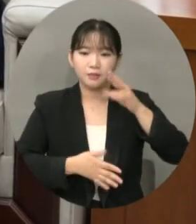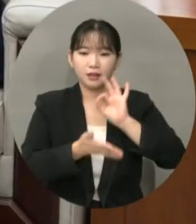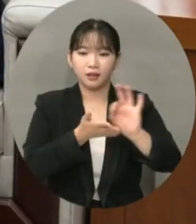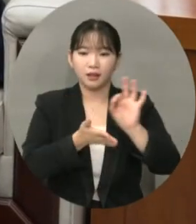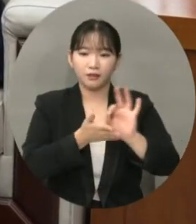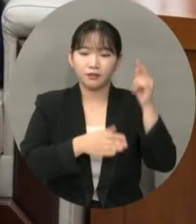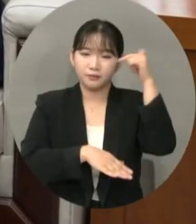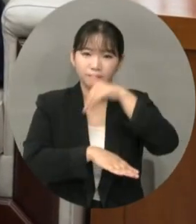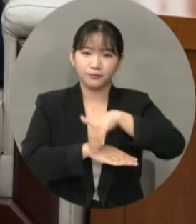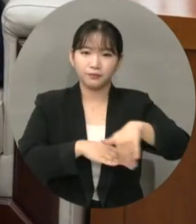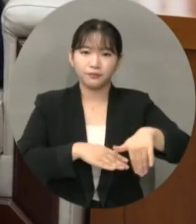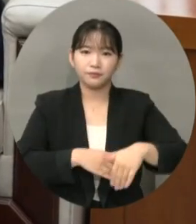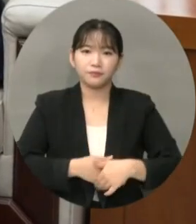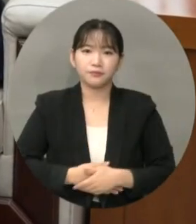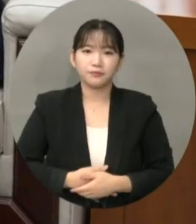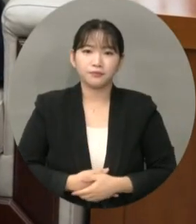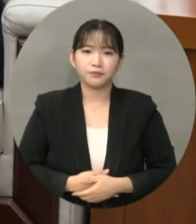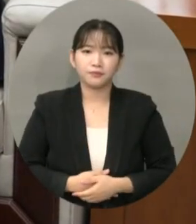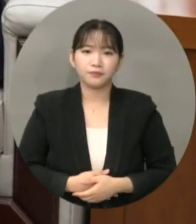사용될 예정입니다